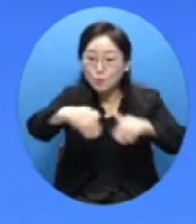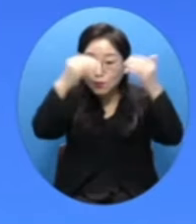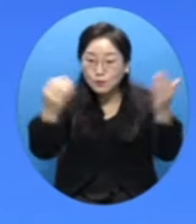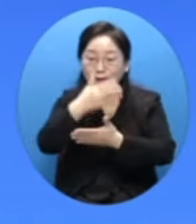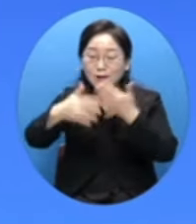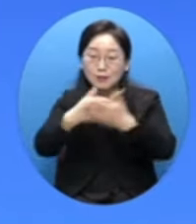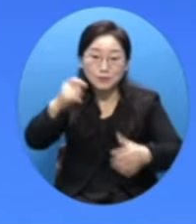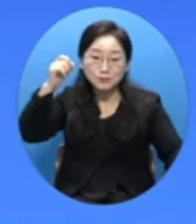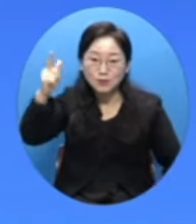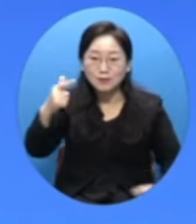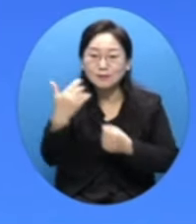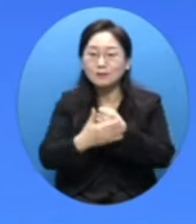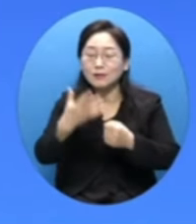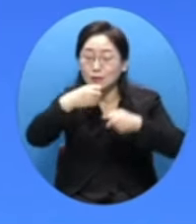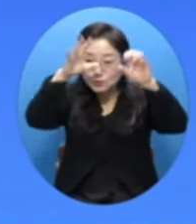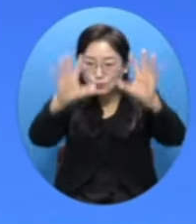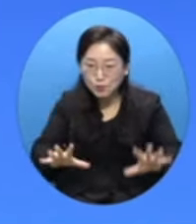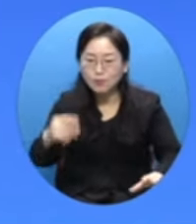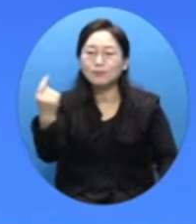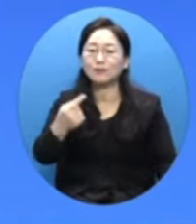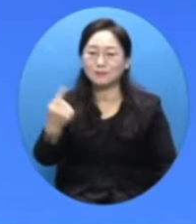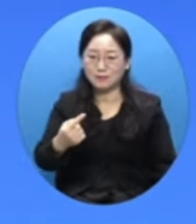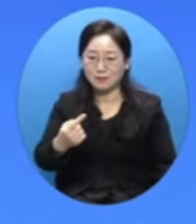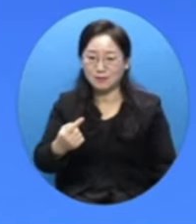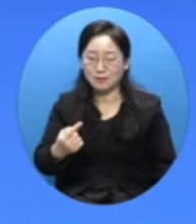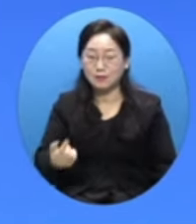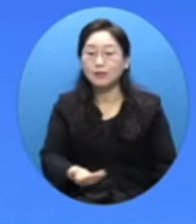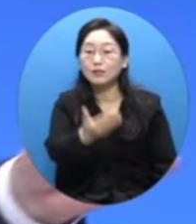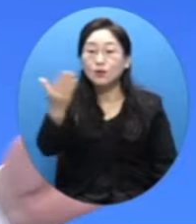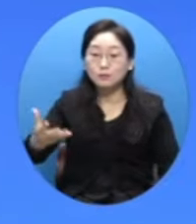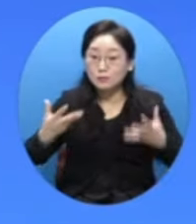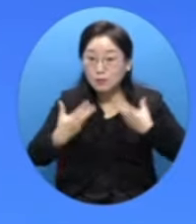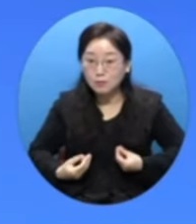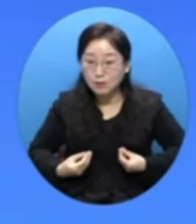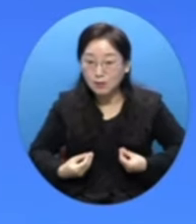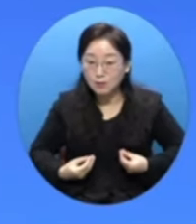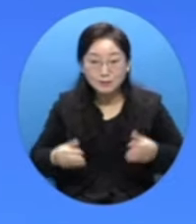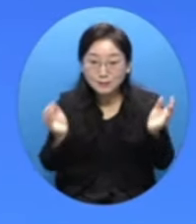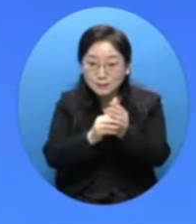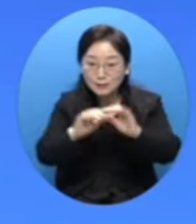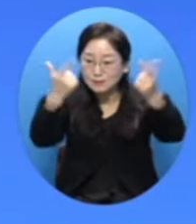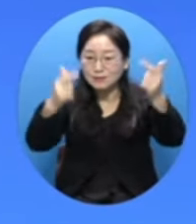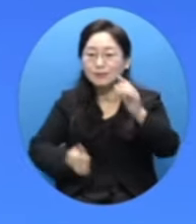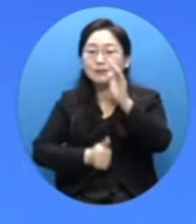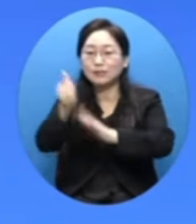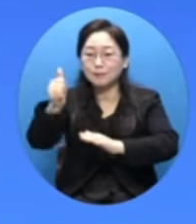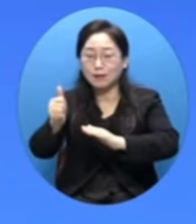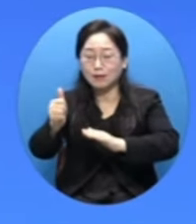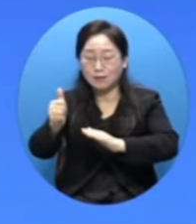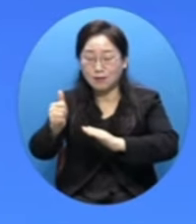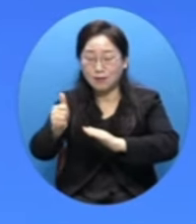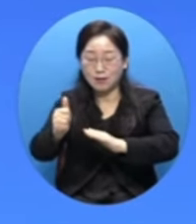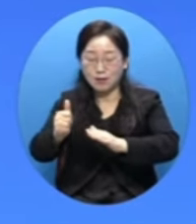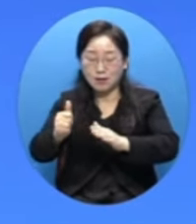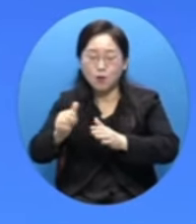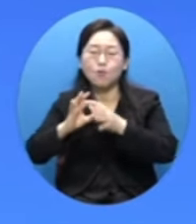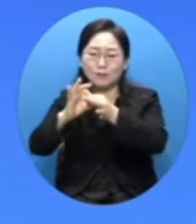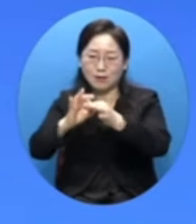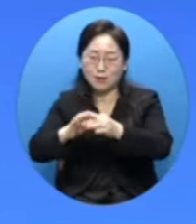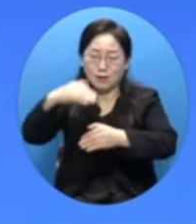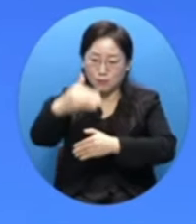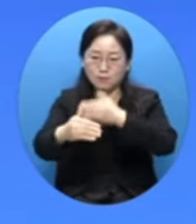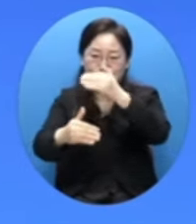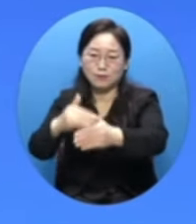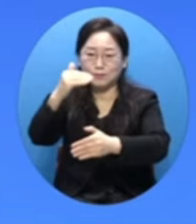하나님의 위대한 은혜와 축복이 임하게 될 것입니다. 여러분 절망은 절망이 아닙니다. 희망을 향해 나가는 하나의 과정에 불과한